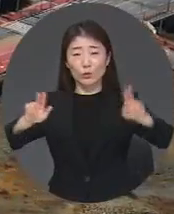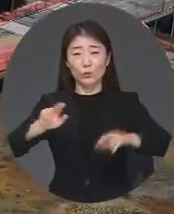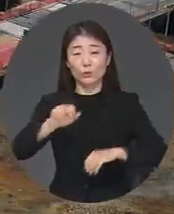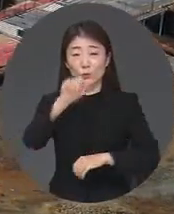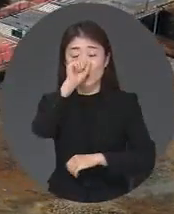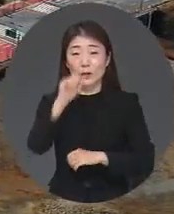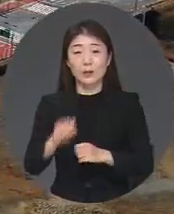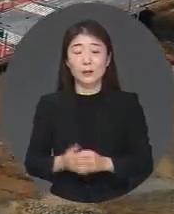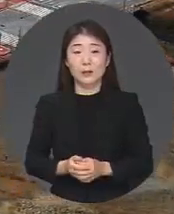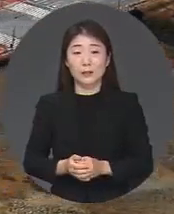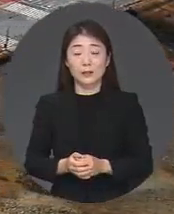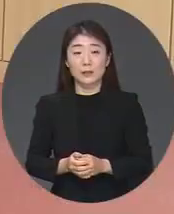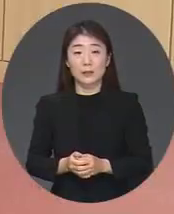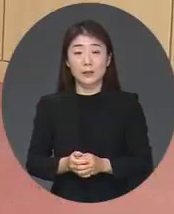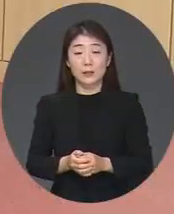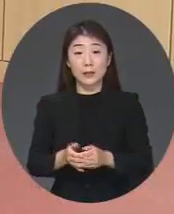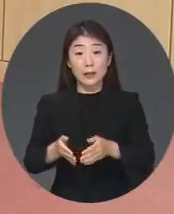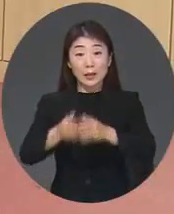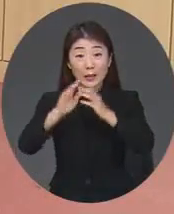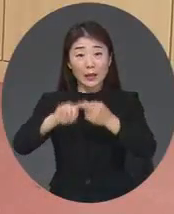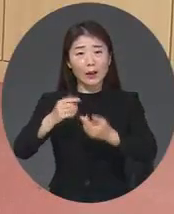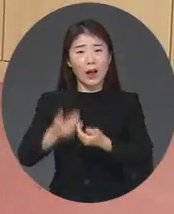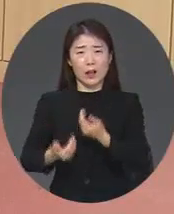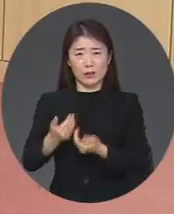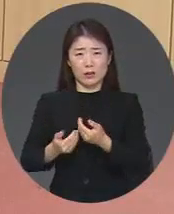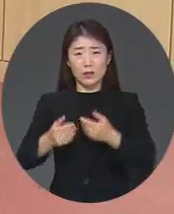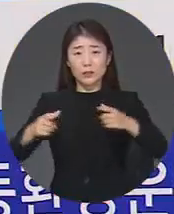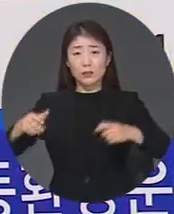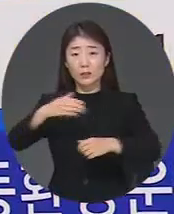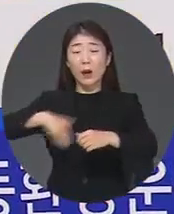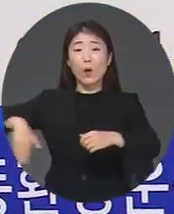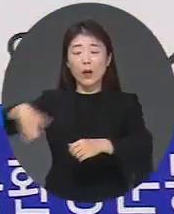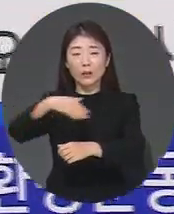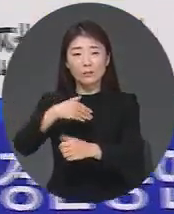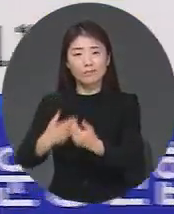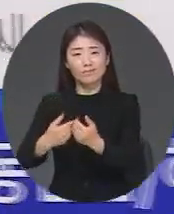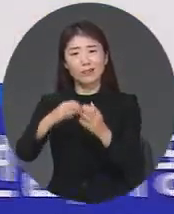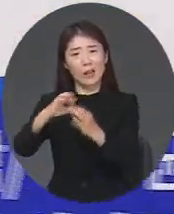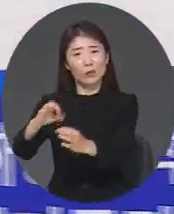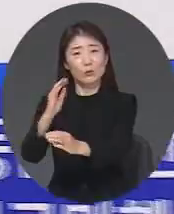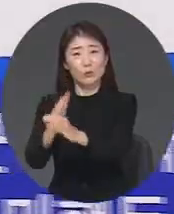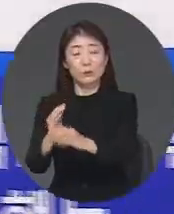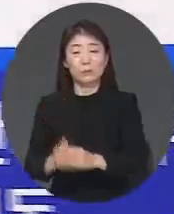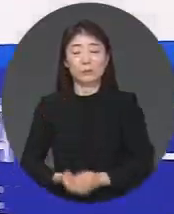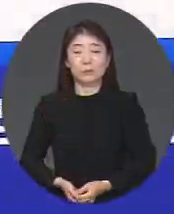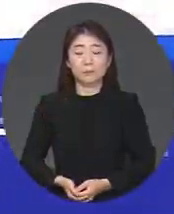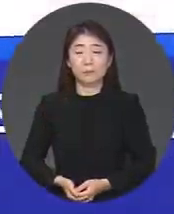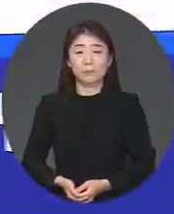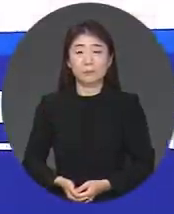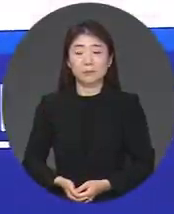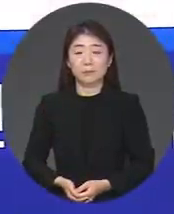발전소 신설을 둘러싼 갈등이 지역사회의 뜨거운 감자로 떠오르고 있습니다. MBC 뉴스 이종세입니다.